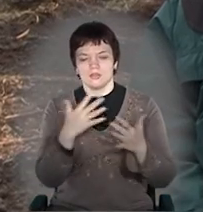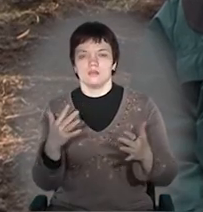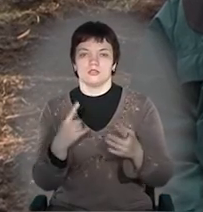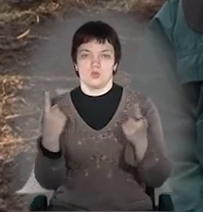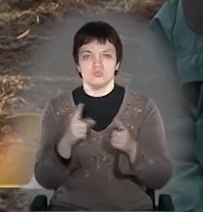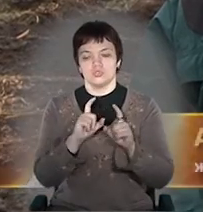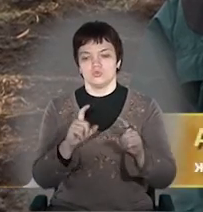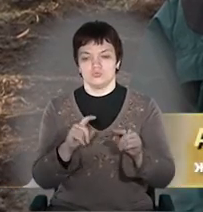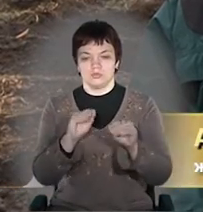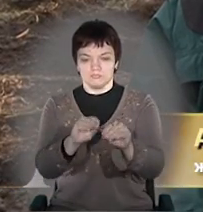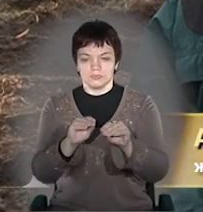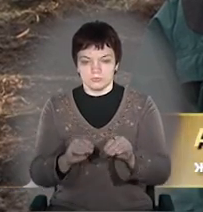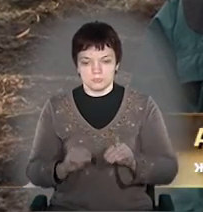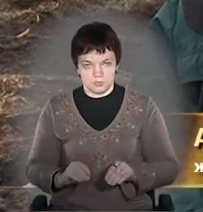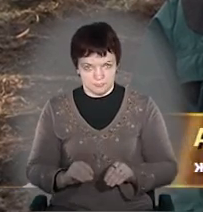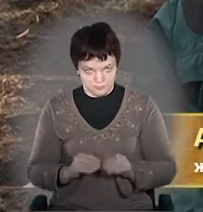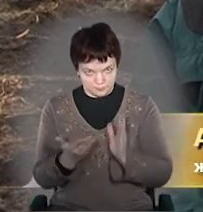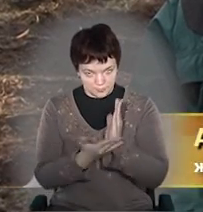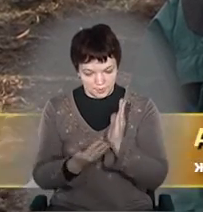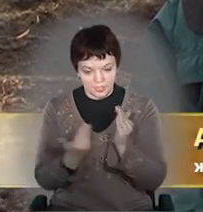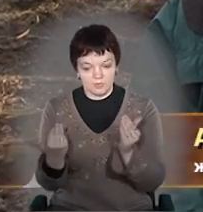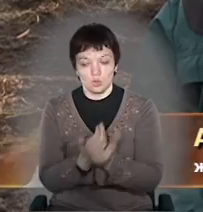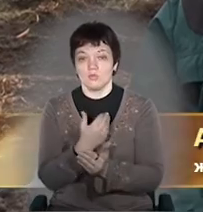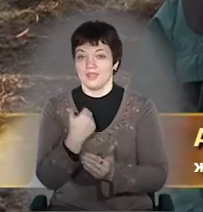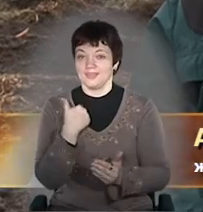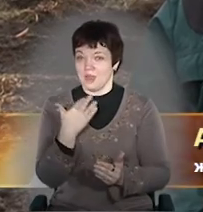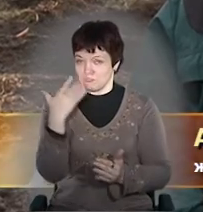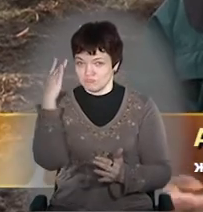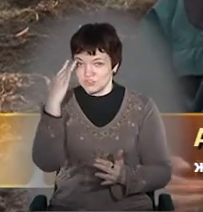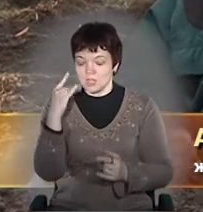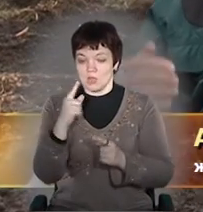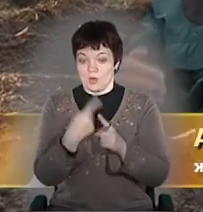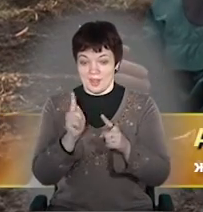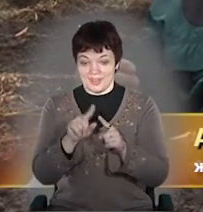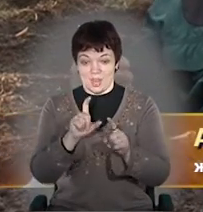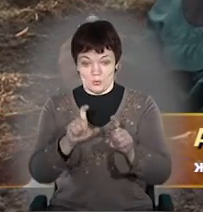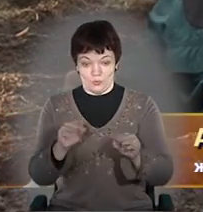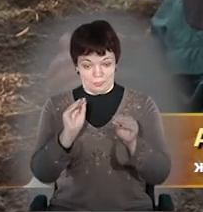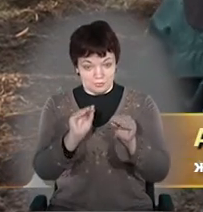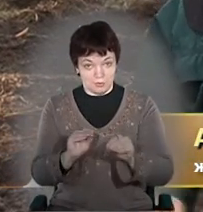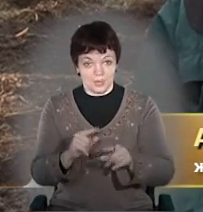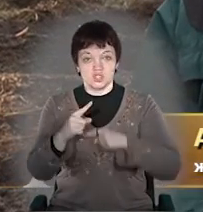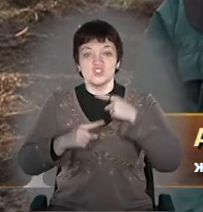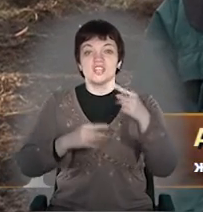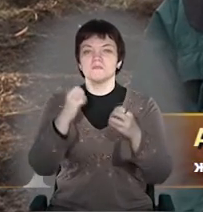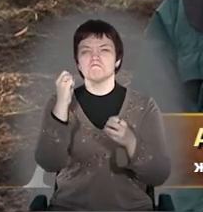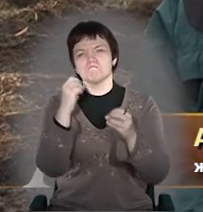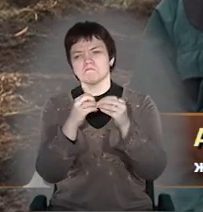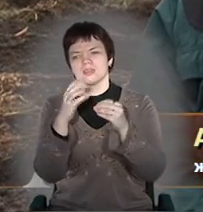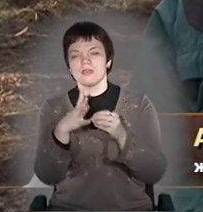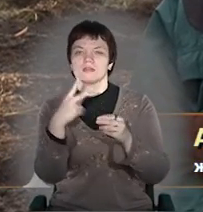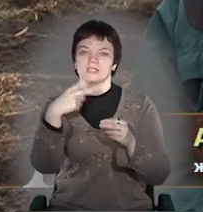хотел, чтобы они приехали сюда лет через так 15-20 и посмотрели, какой лес становится после того, как они его